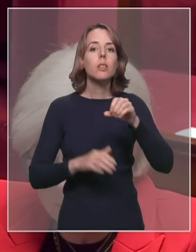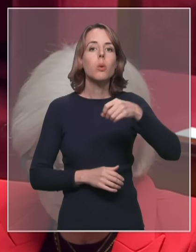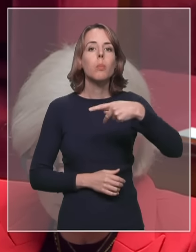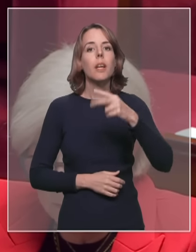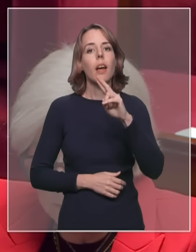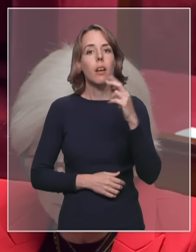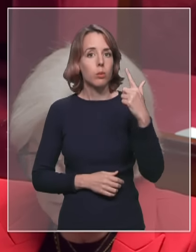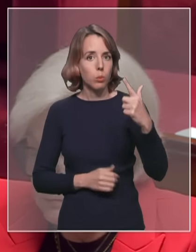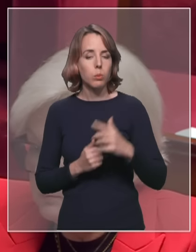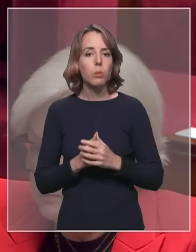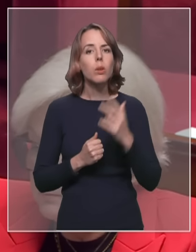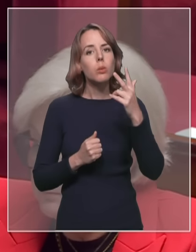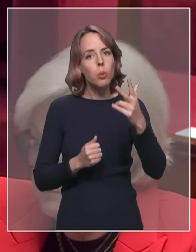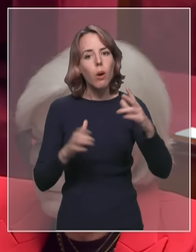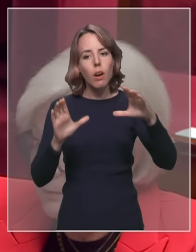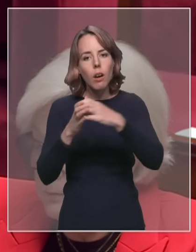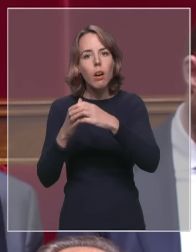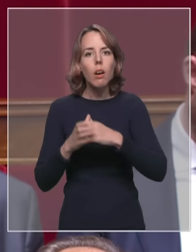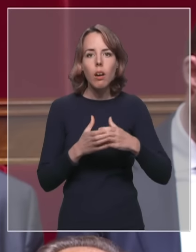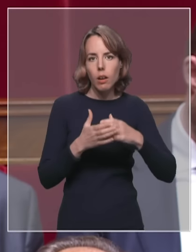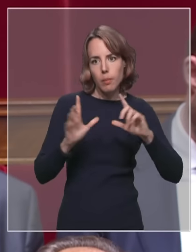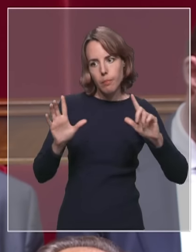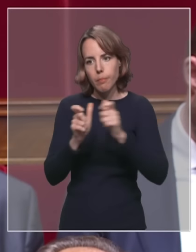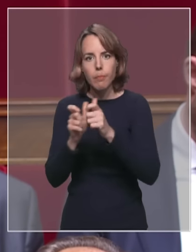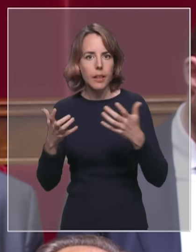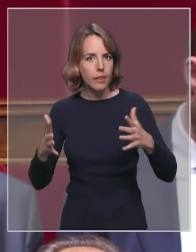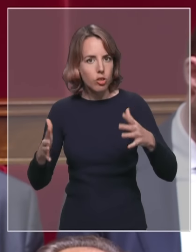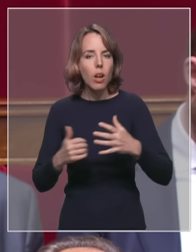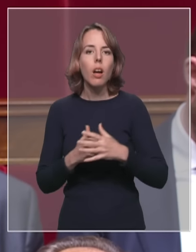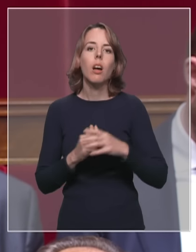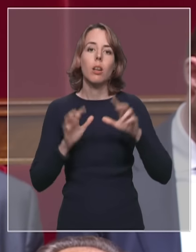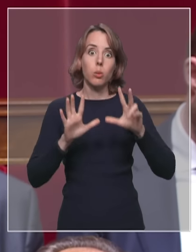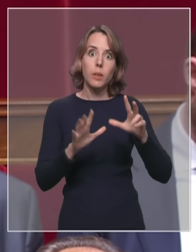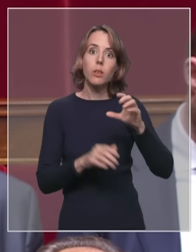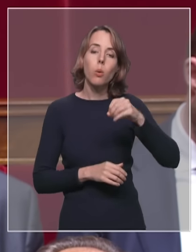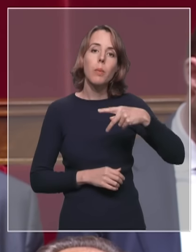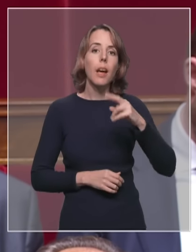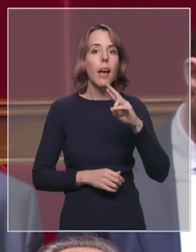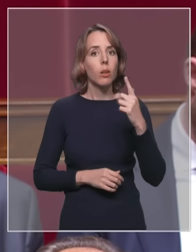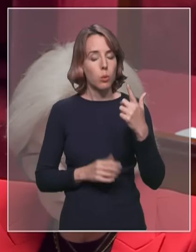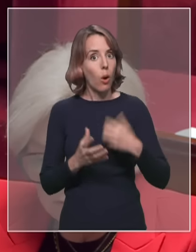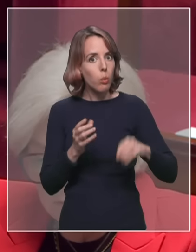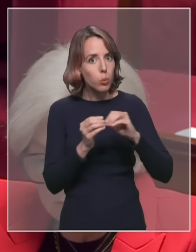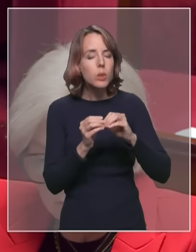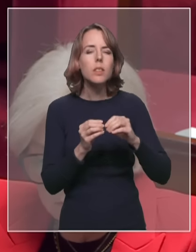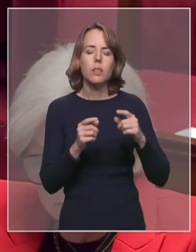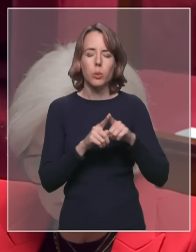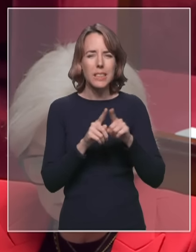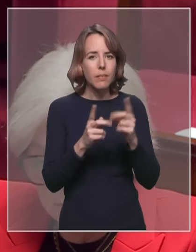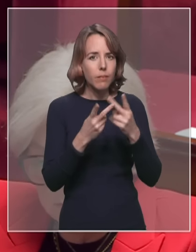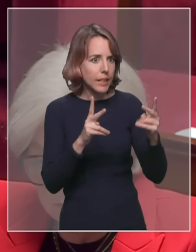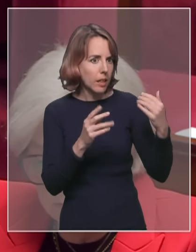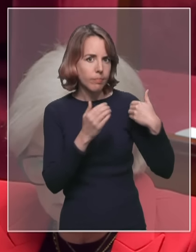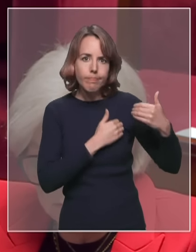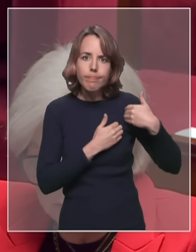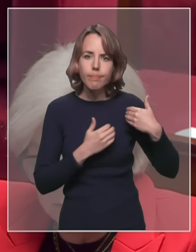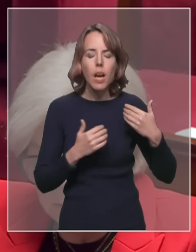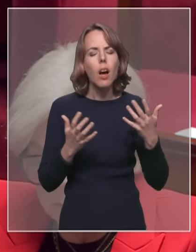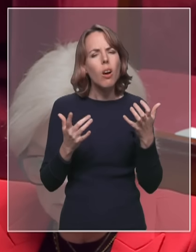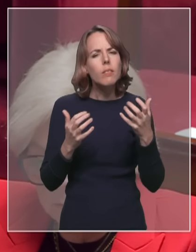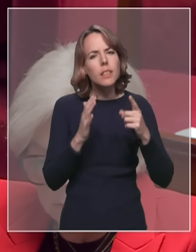nouveaux qui ont été déjà identifiés, 8 EPR2 en plus, des communes nous ont signalé leur volonté de pouvoir faire